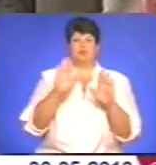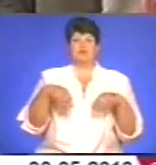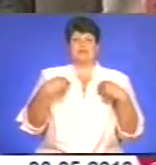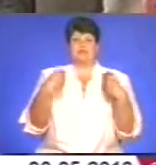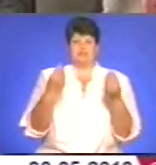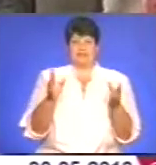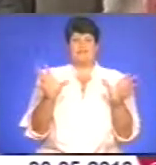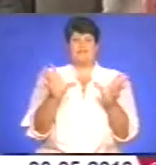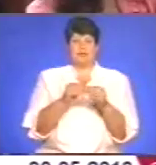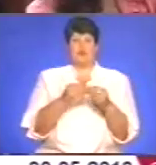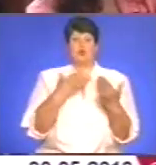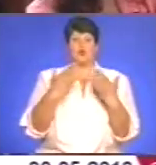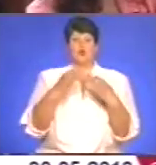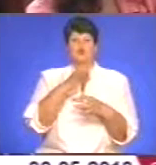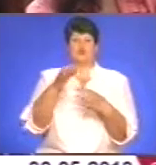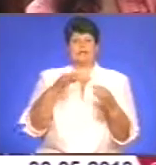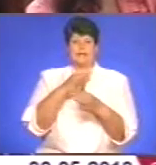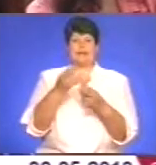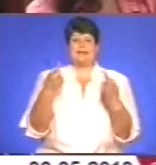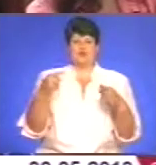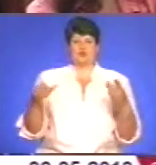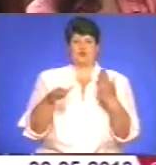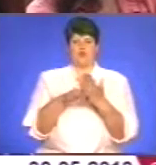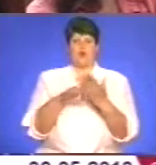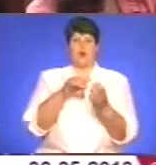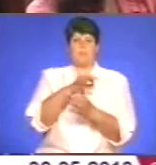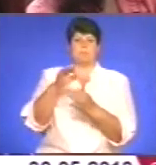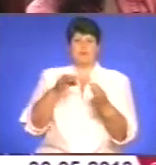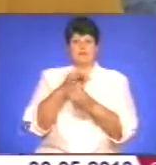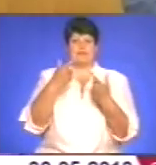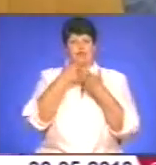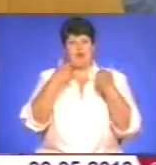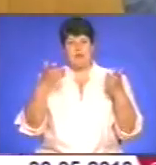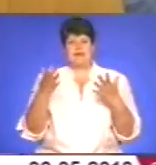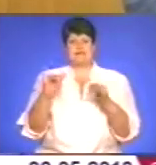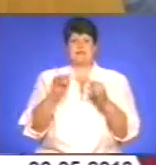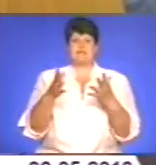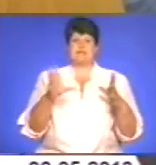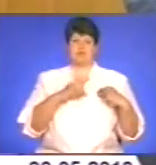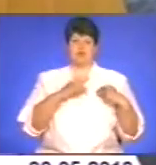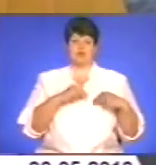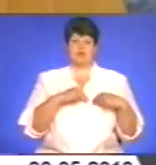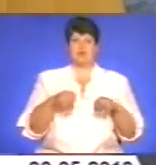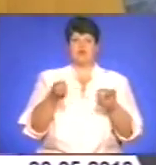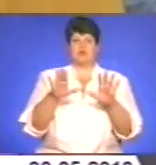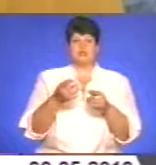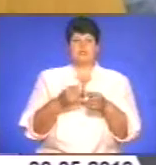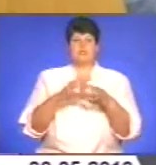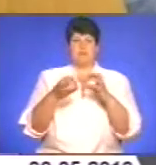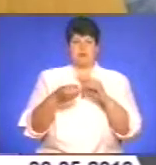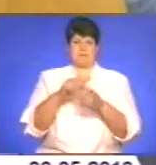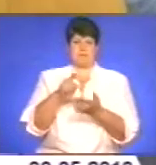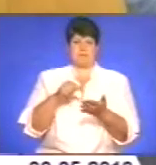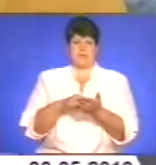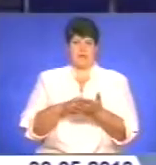взаємну консультативну та іншу необхідну допомогу, обмінюватимуться інформацією та співпрацюватимуть у вирішенні проблемних питань.